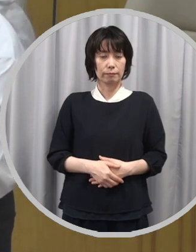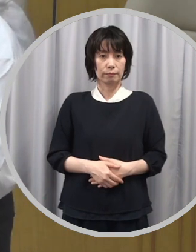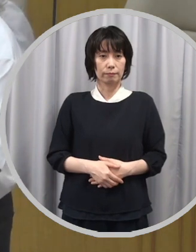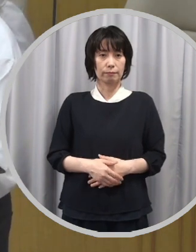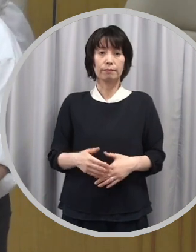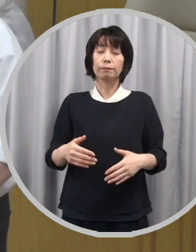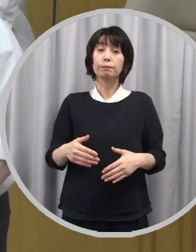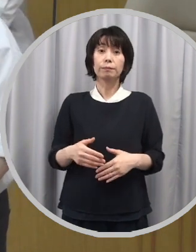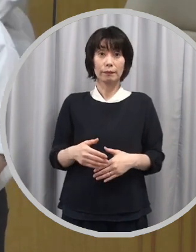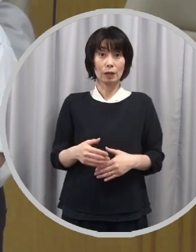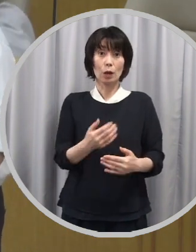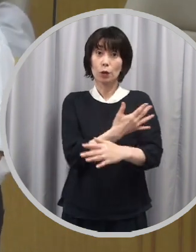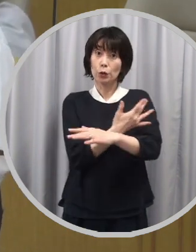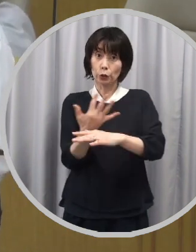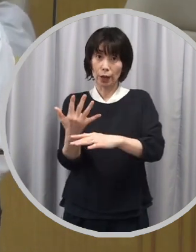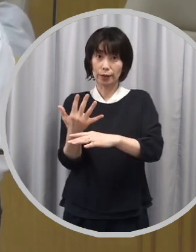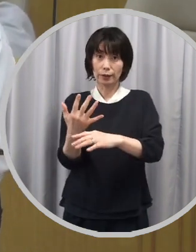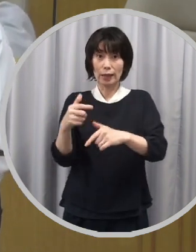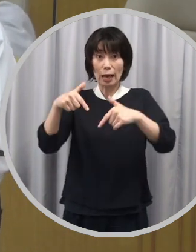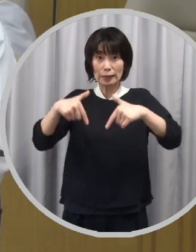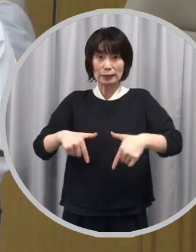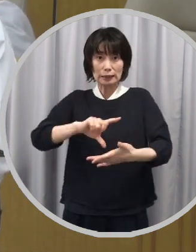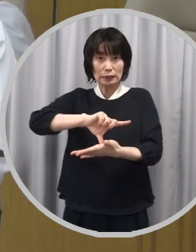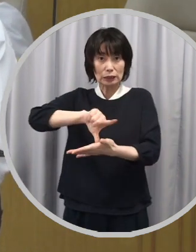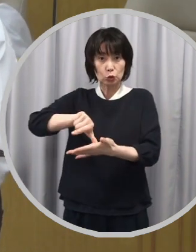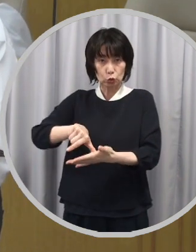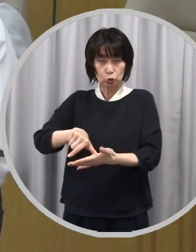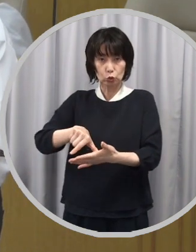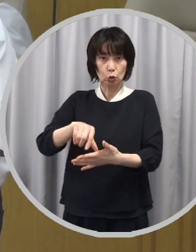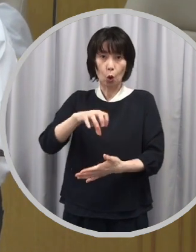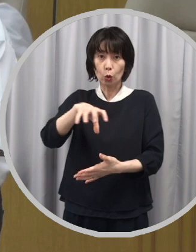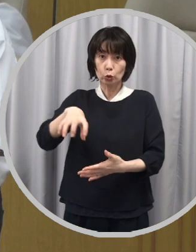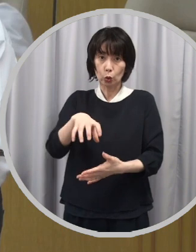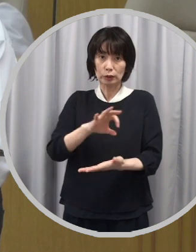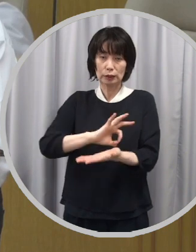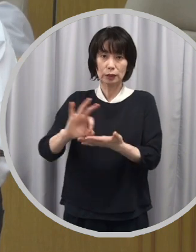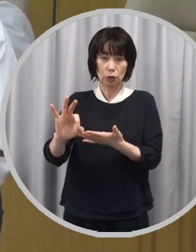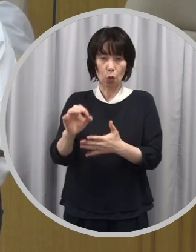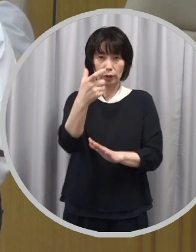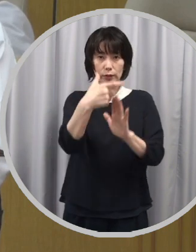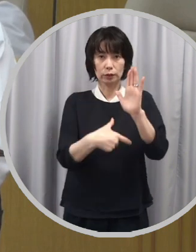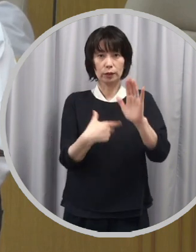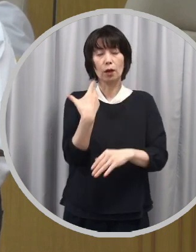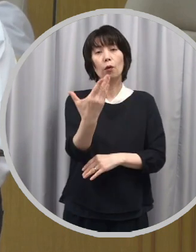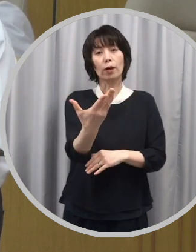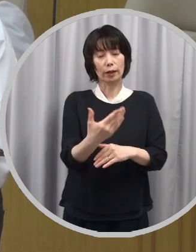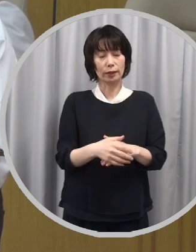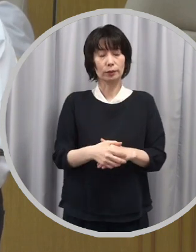最後に緑園台西地区の土地利用について伺います。